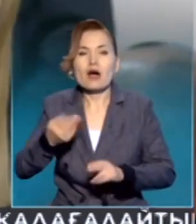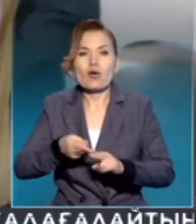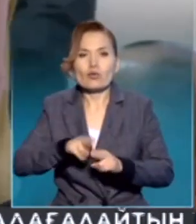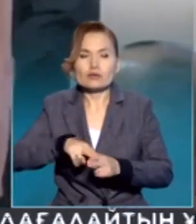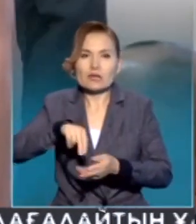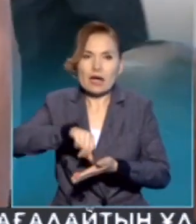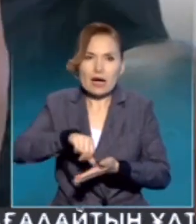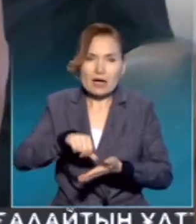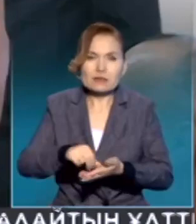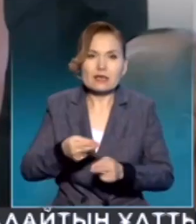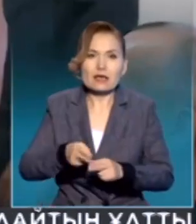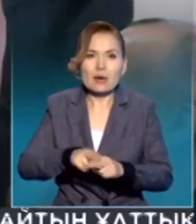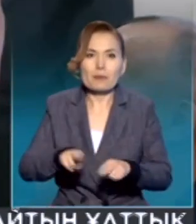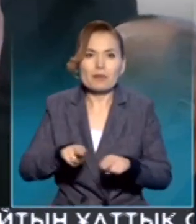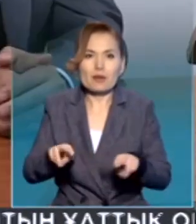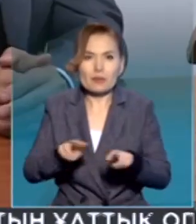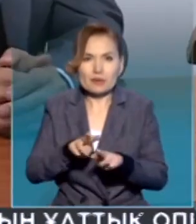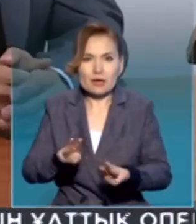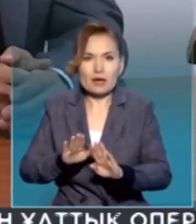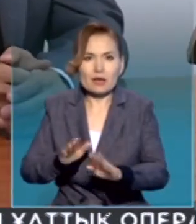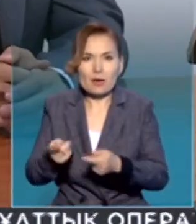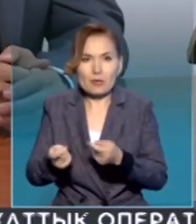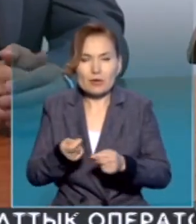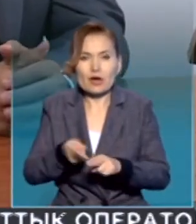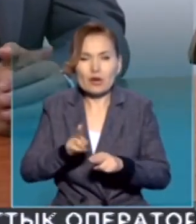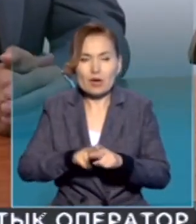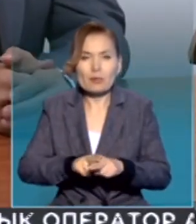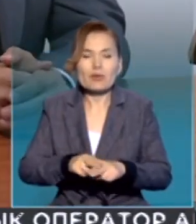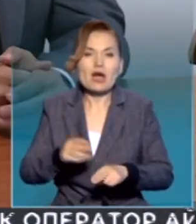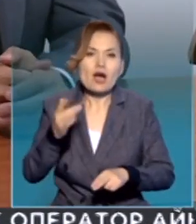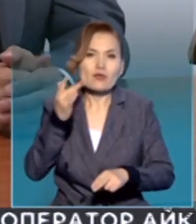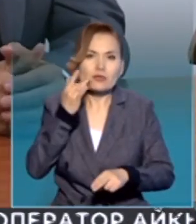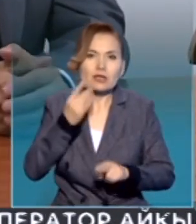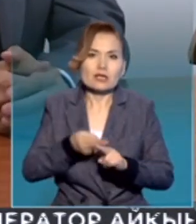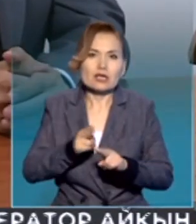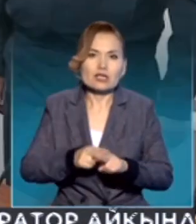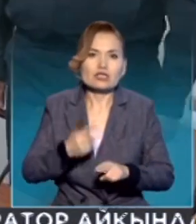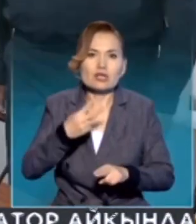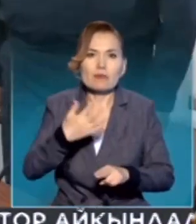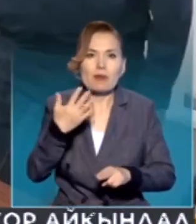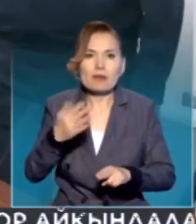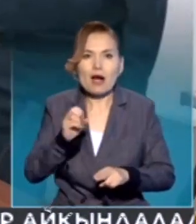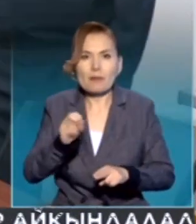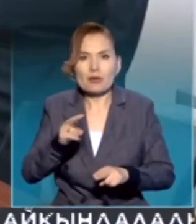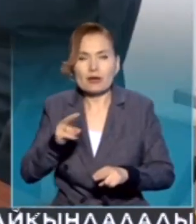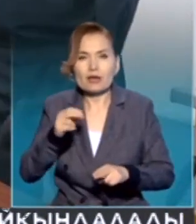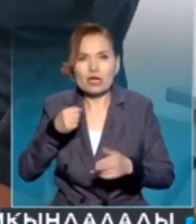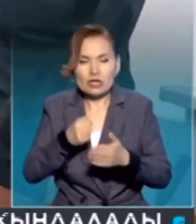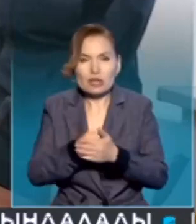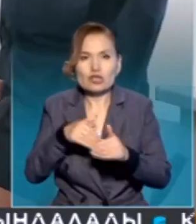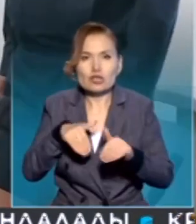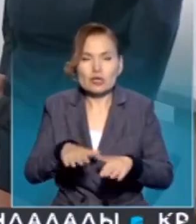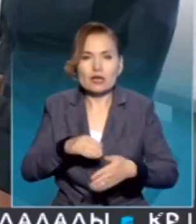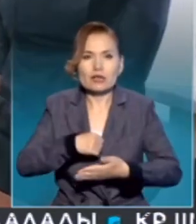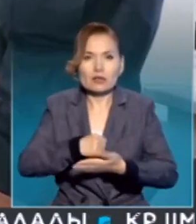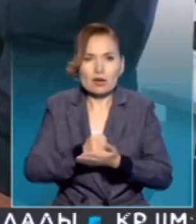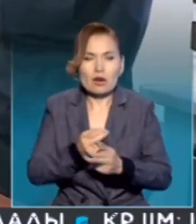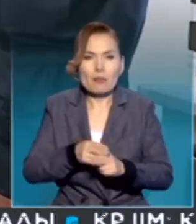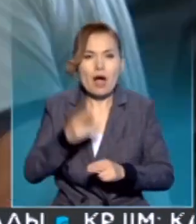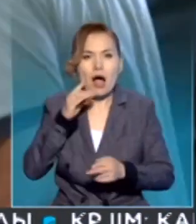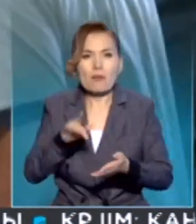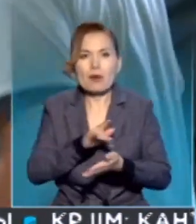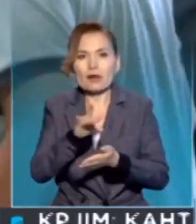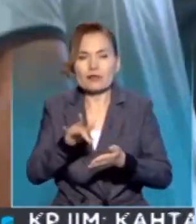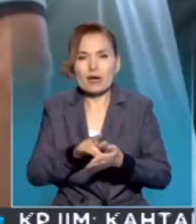отырысында премьер-министрдің орынбасары Ералы Тоғжанов бұл мәселенің 25 сәуірге дейін шешілетінін айтқан. Еске салайын, Алматыда